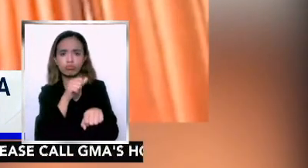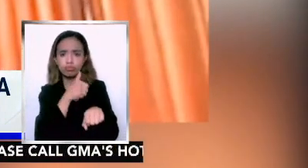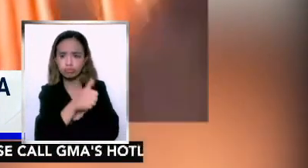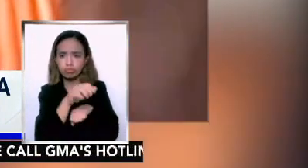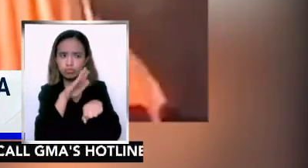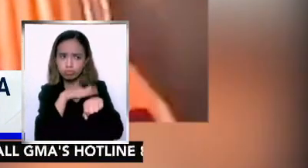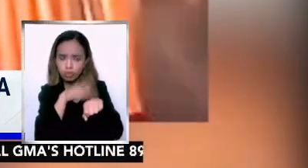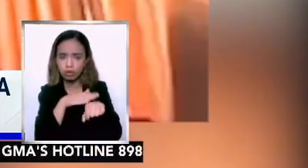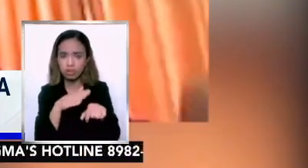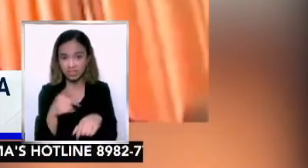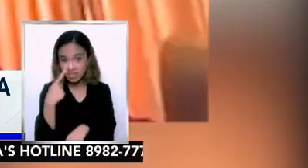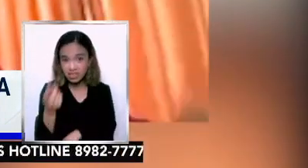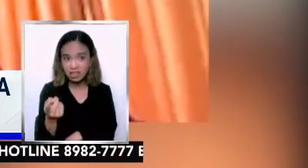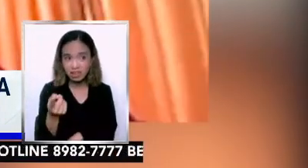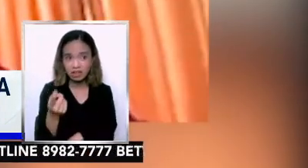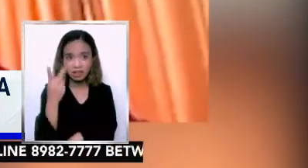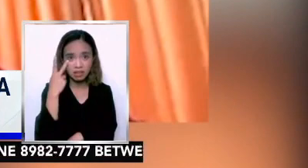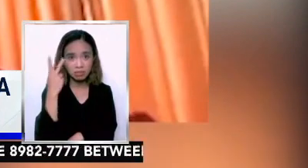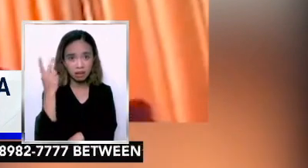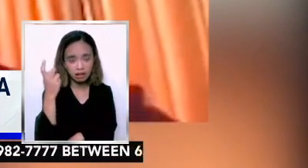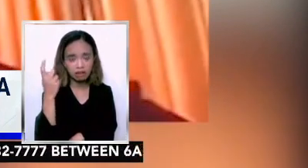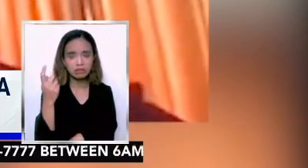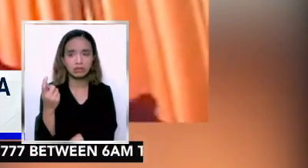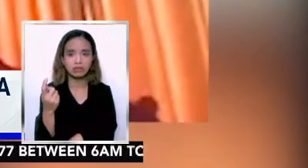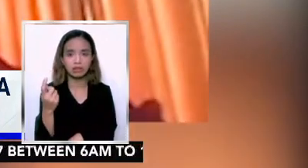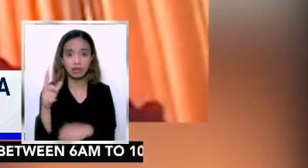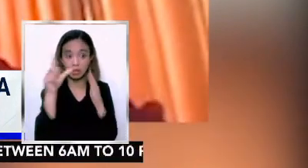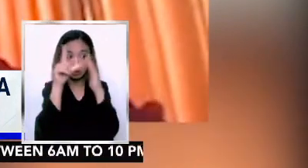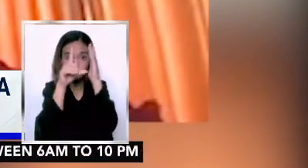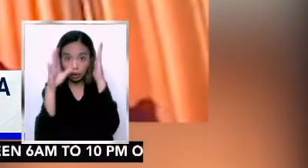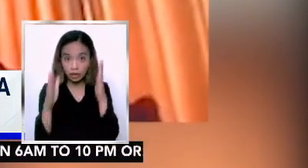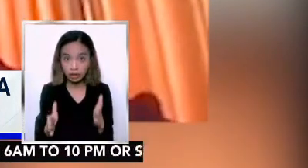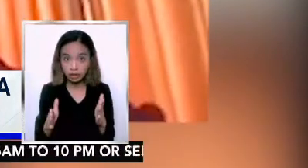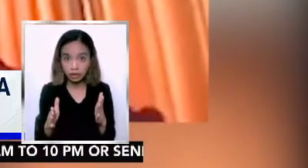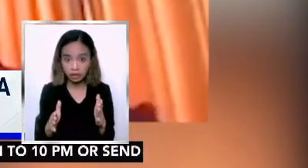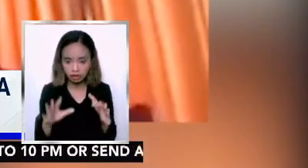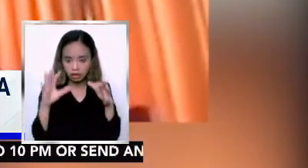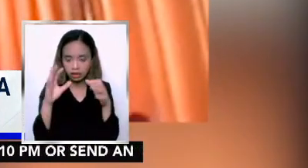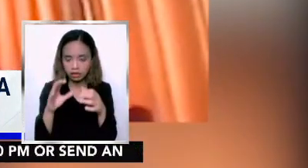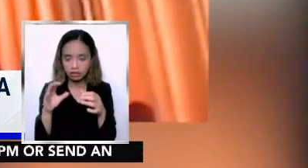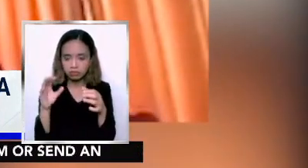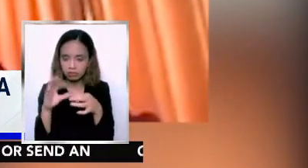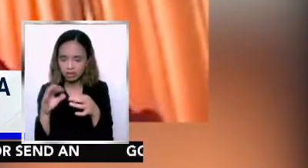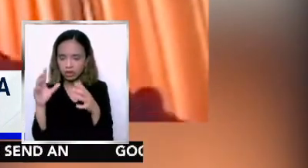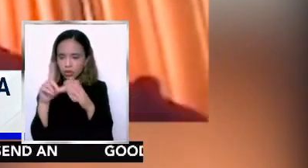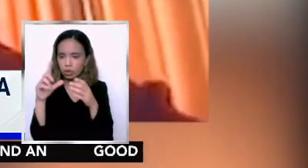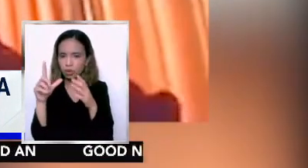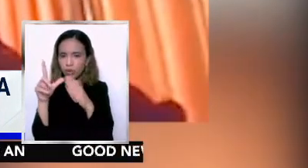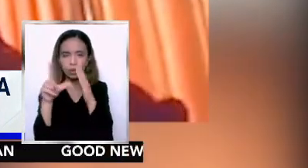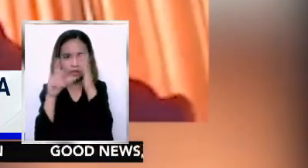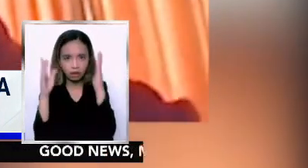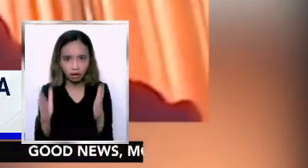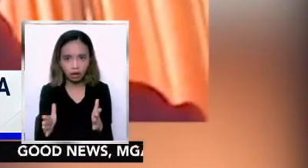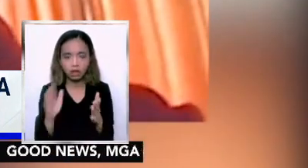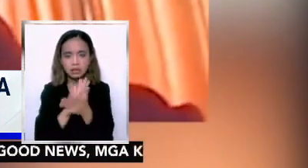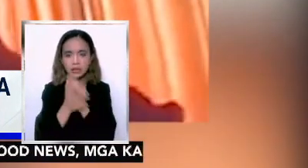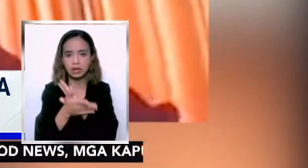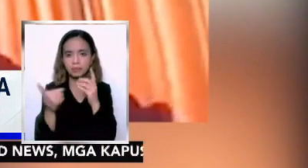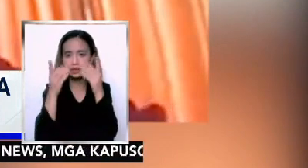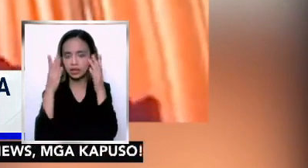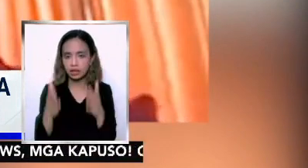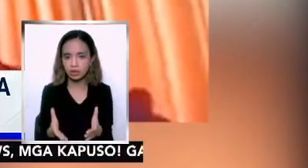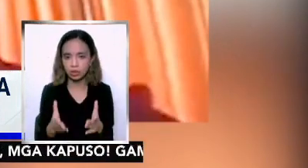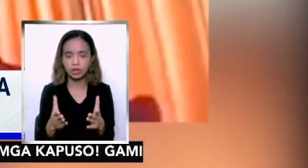Imagine a lawyer coercing another lawyer who has been a director of the National Bureau of